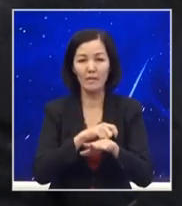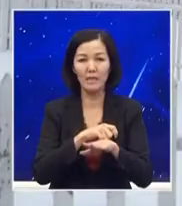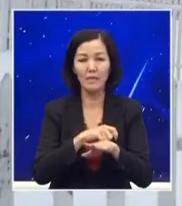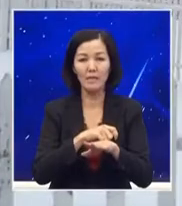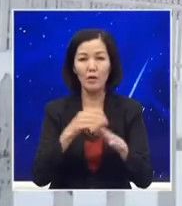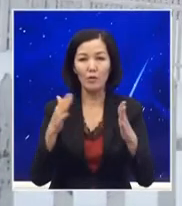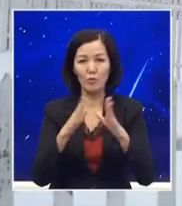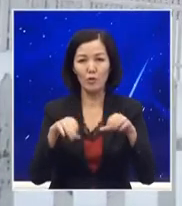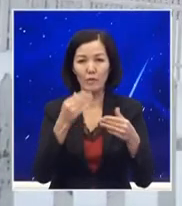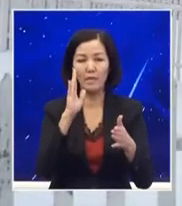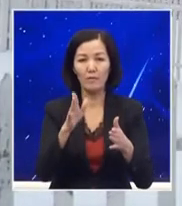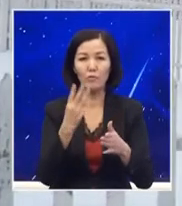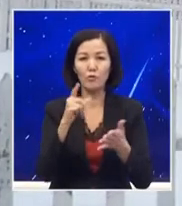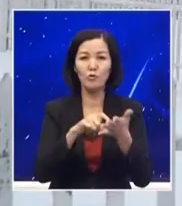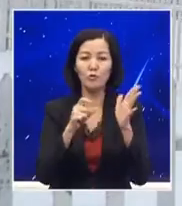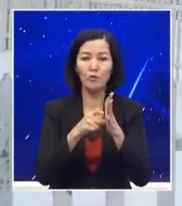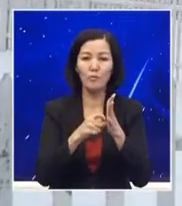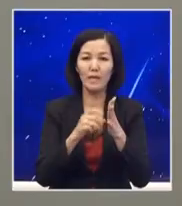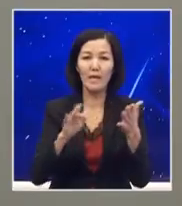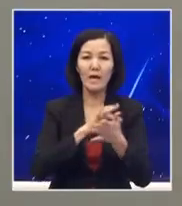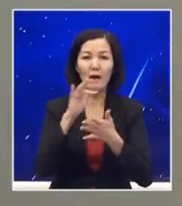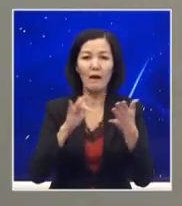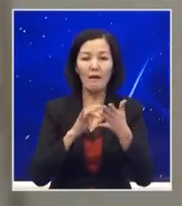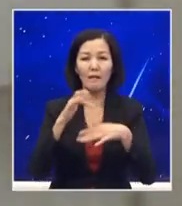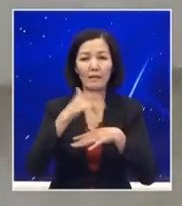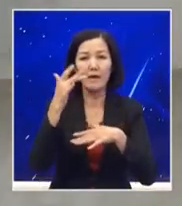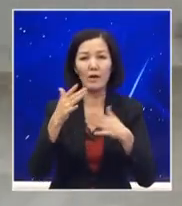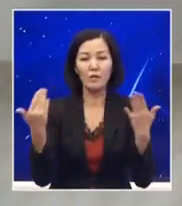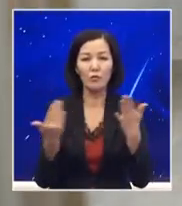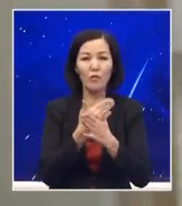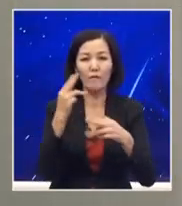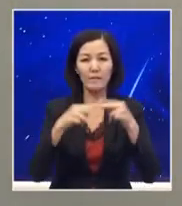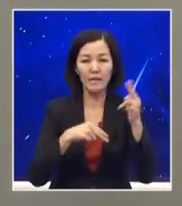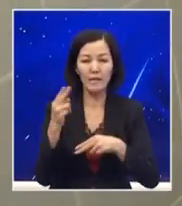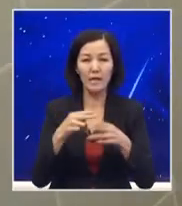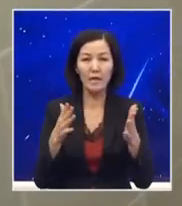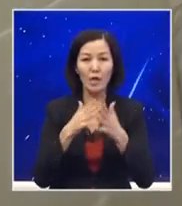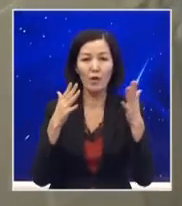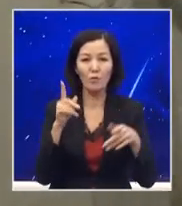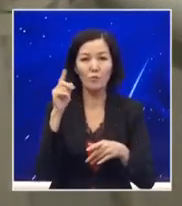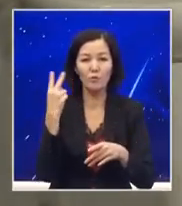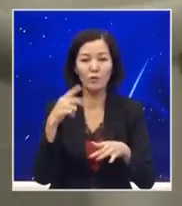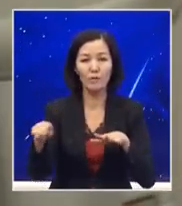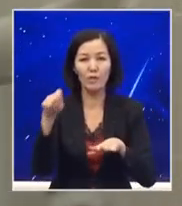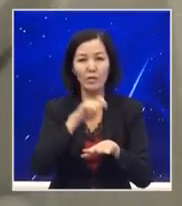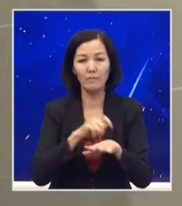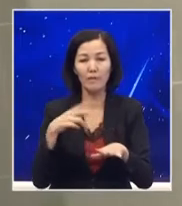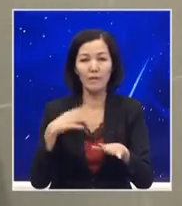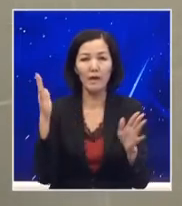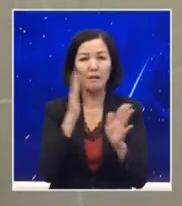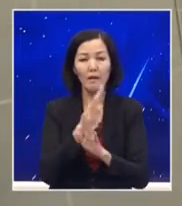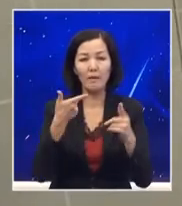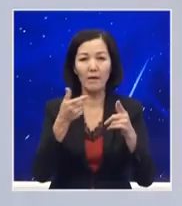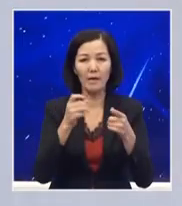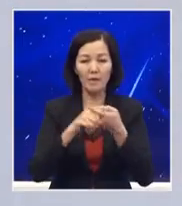бар. Бұл коттедждер үш бөлмелі, қала пәтерлері іспеттес заманға сай салынған, аумағы ауқымды 120 шаршы метр, табиғи газға